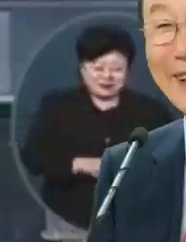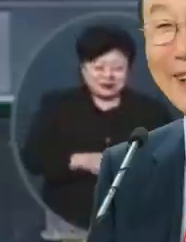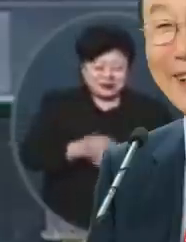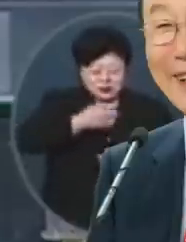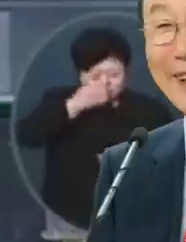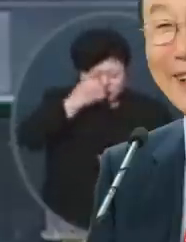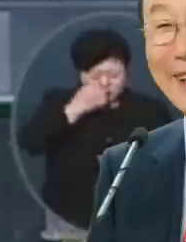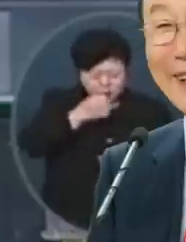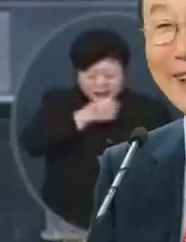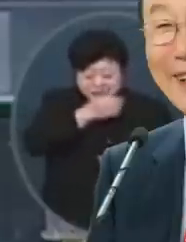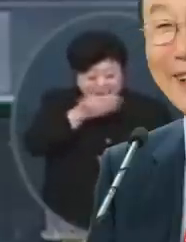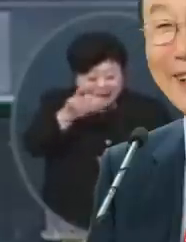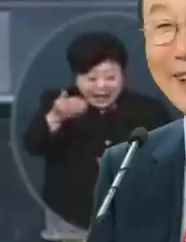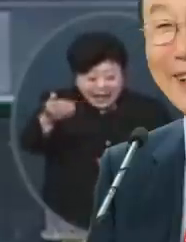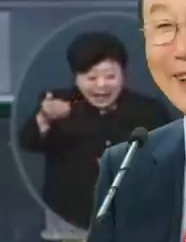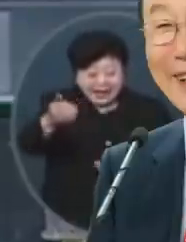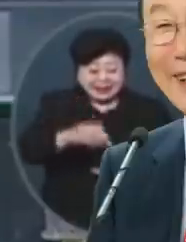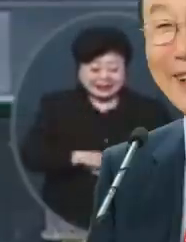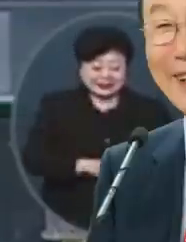꿈을 꿉니까?